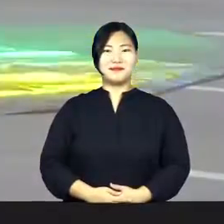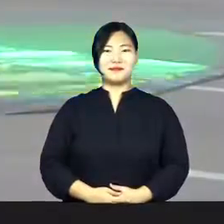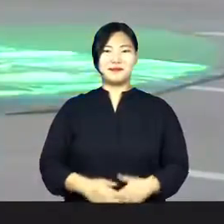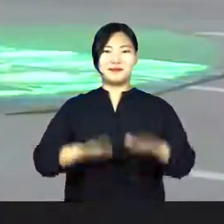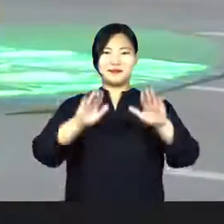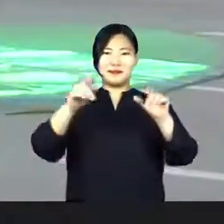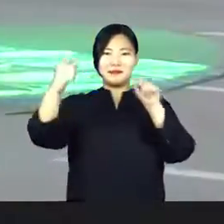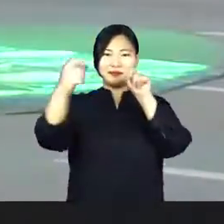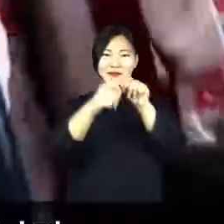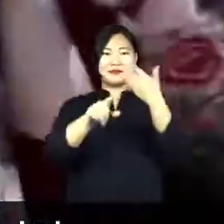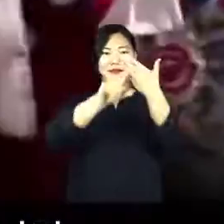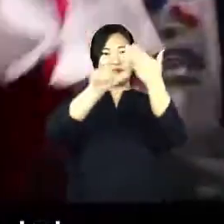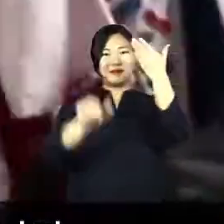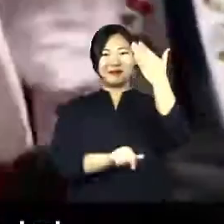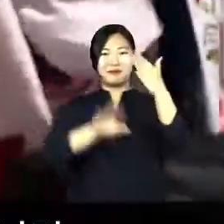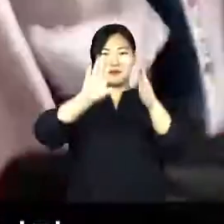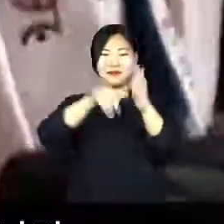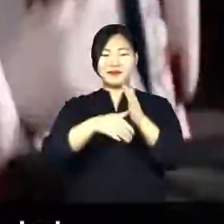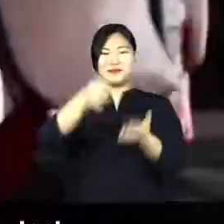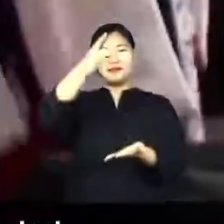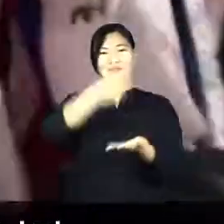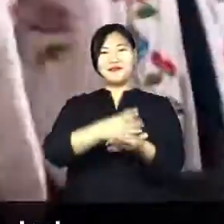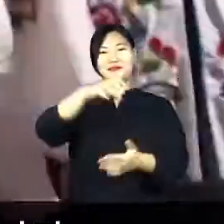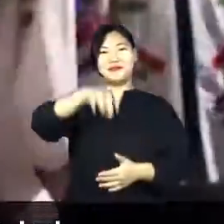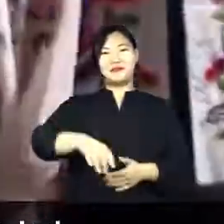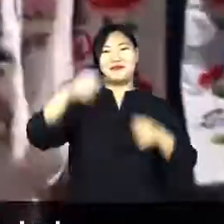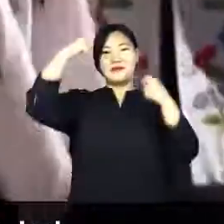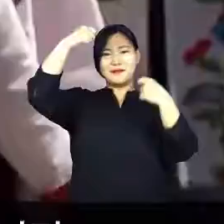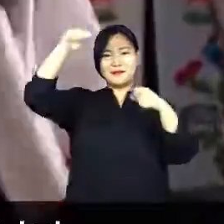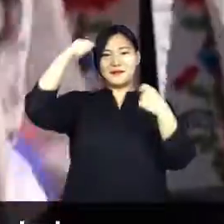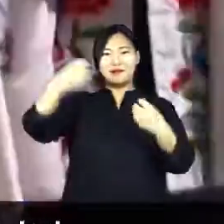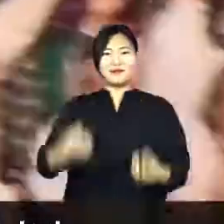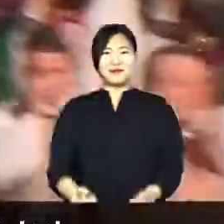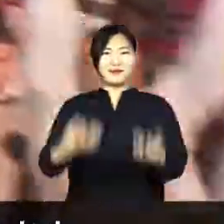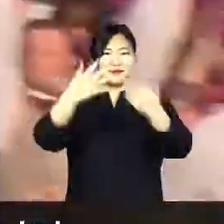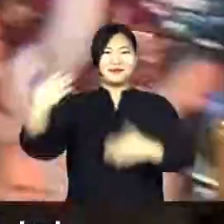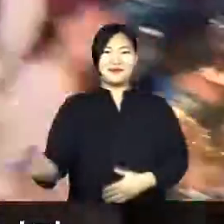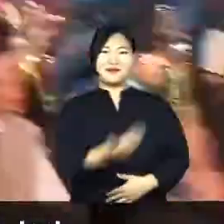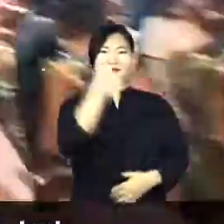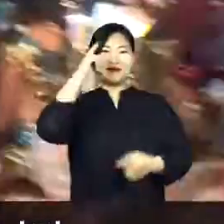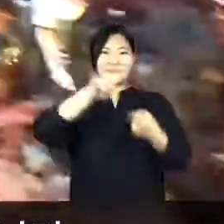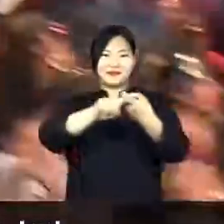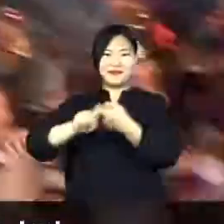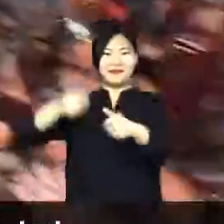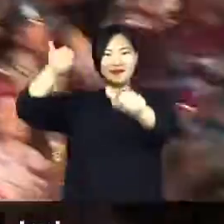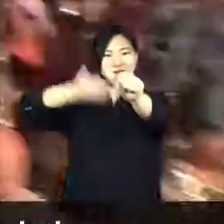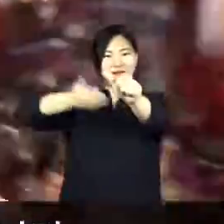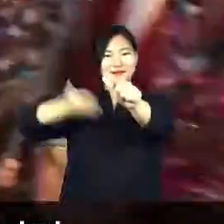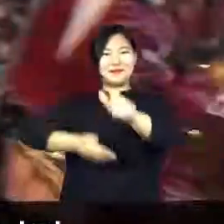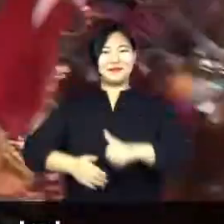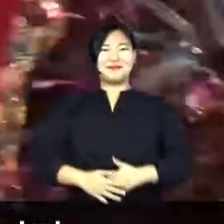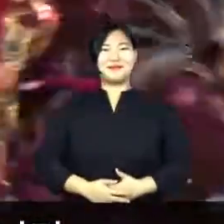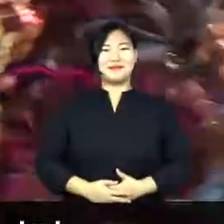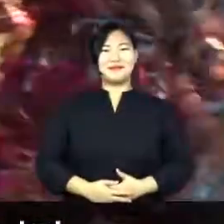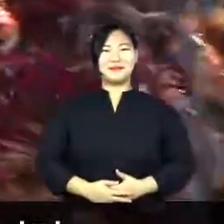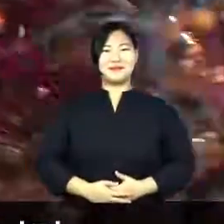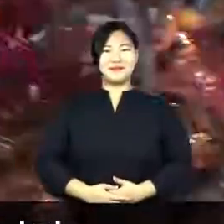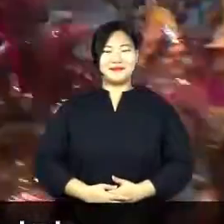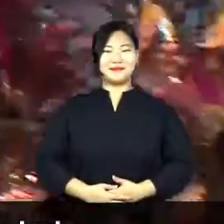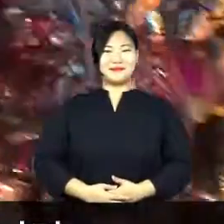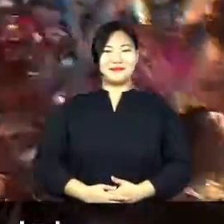춤축제 2019, 오는 9월 천안 일대에서 펼쳐질 춤들의 향연에 시민 여러분의 많은 관심 바랍니다.